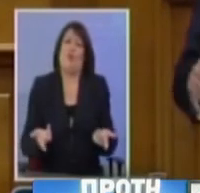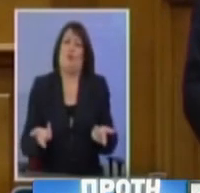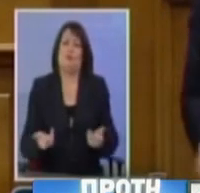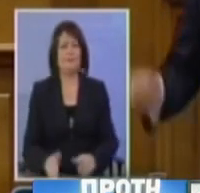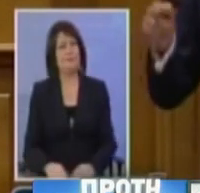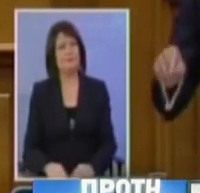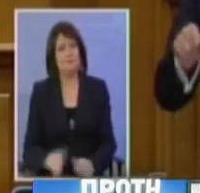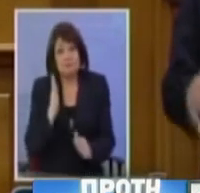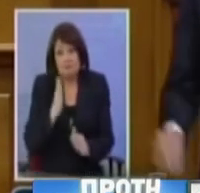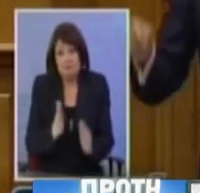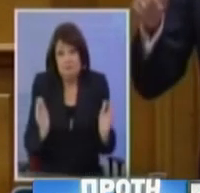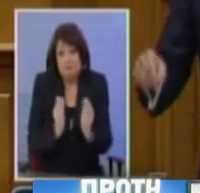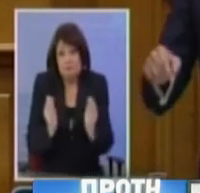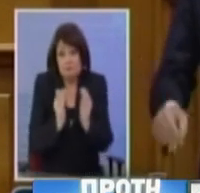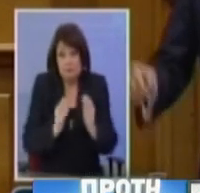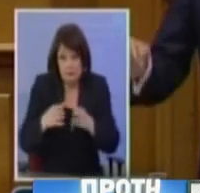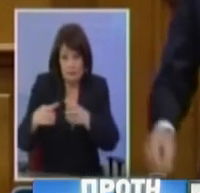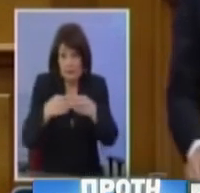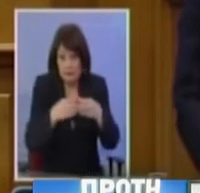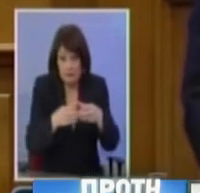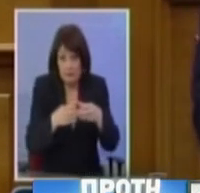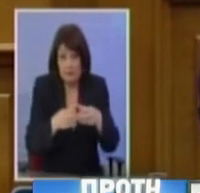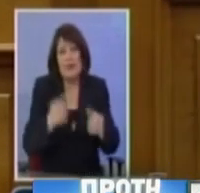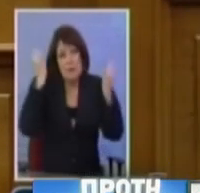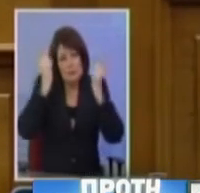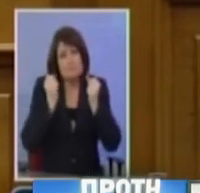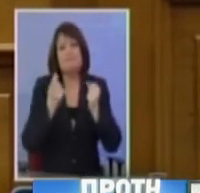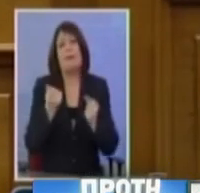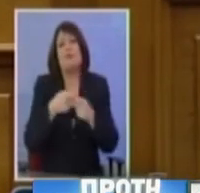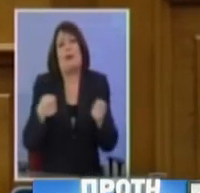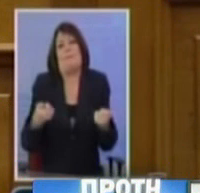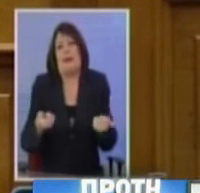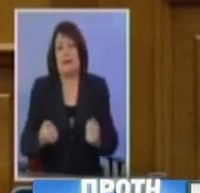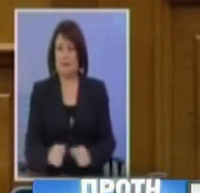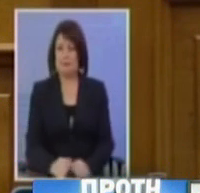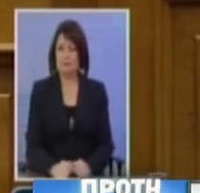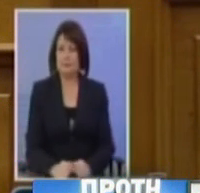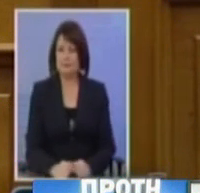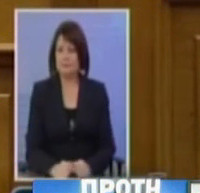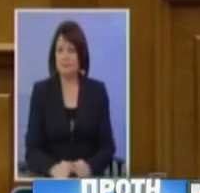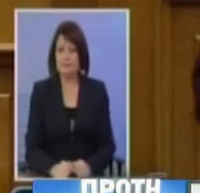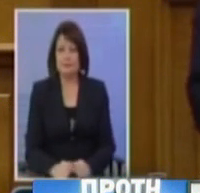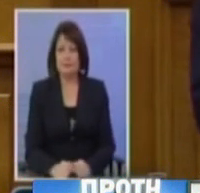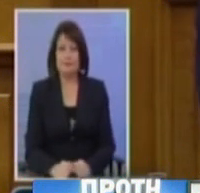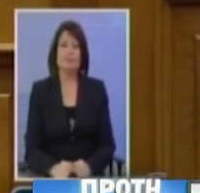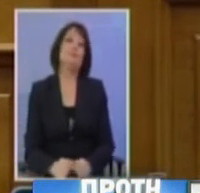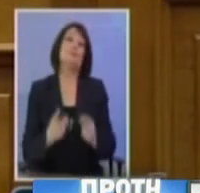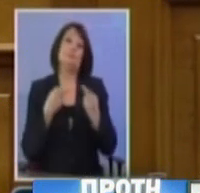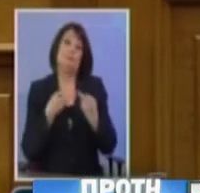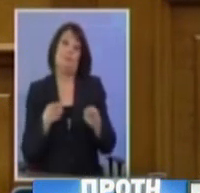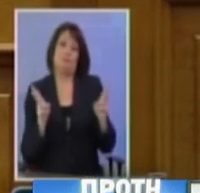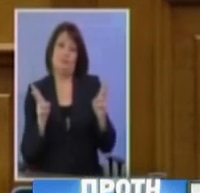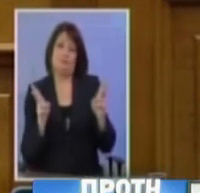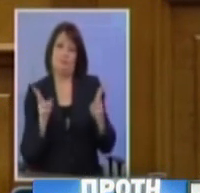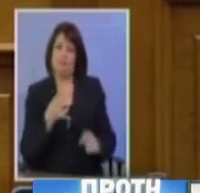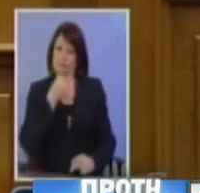μεση τάξη και για όλες τις ομάδες που ήδη πλήττονται από τα μέτρα που έχουν ληφθεί. Αν μου επιτρέψετε όμως να περάσω και σε κάτι άλλο,